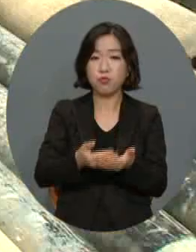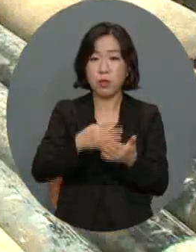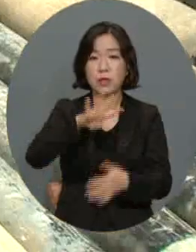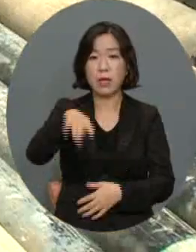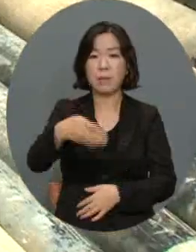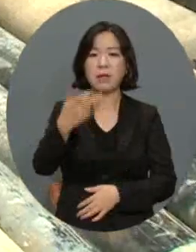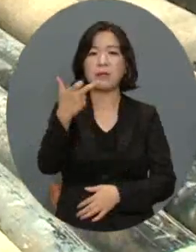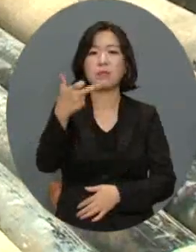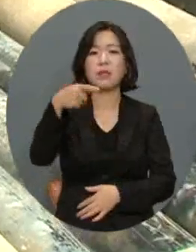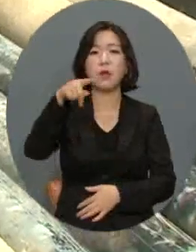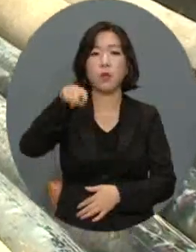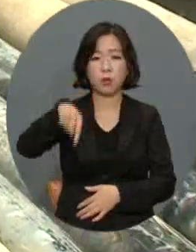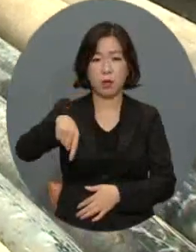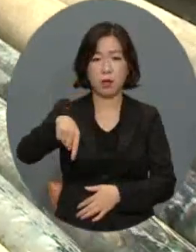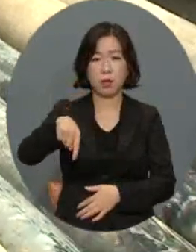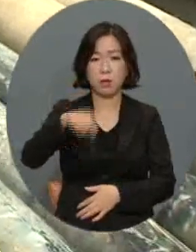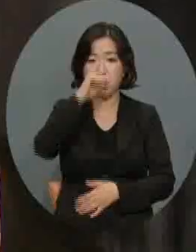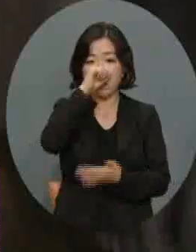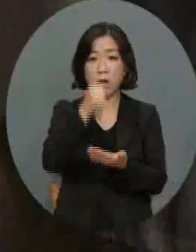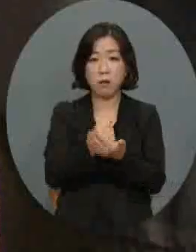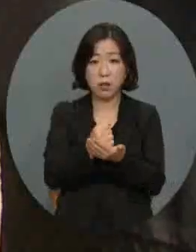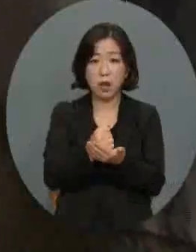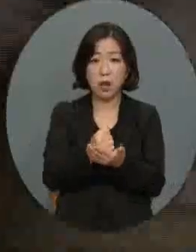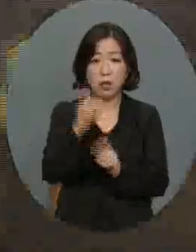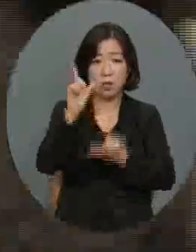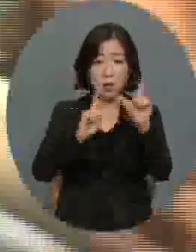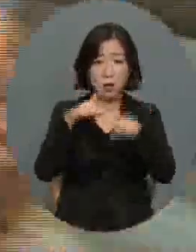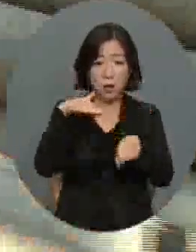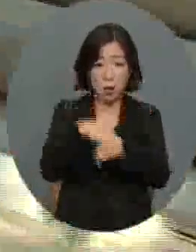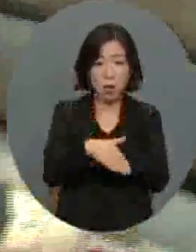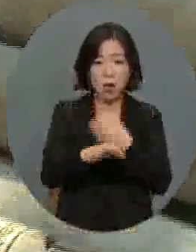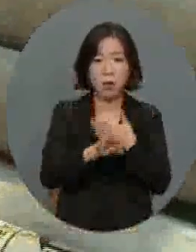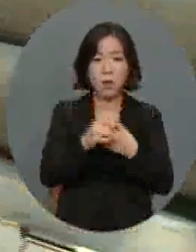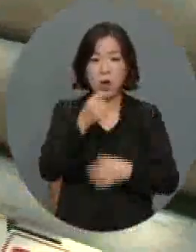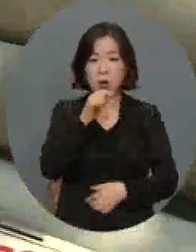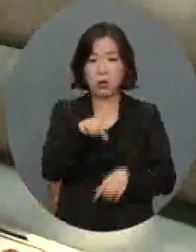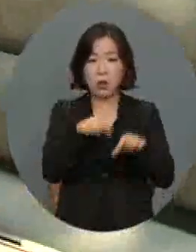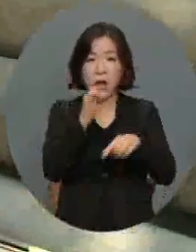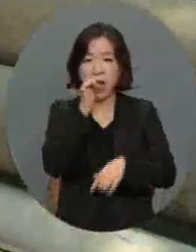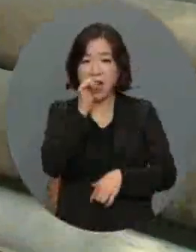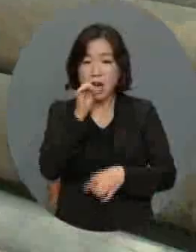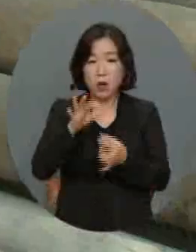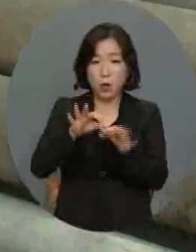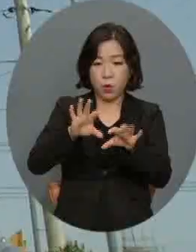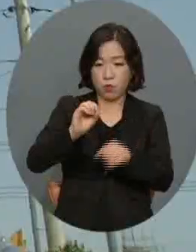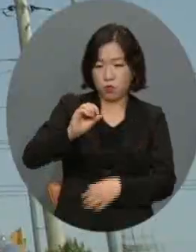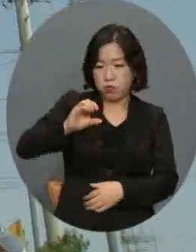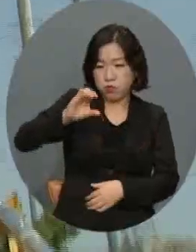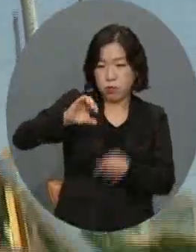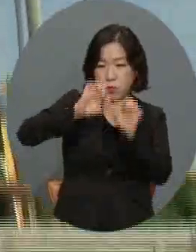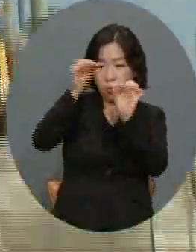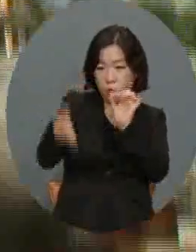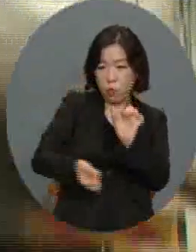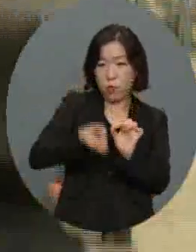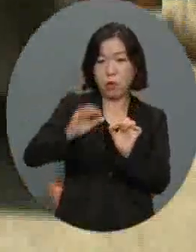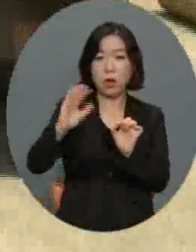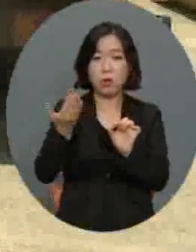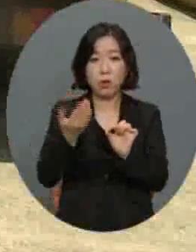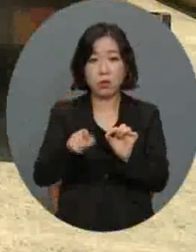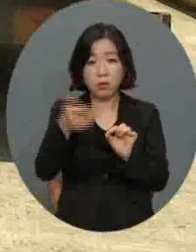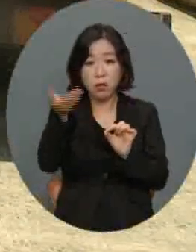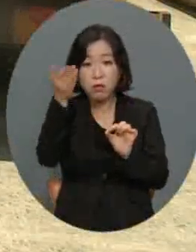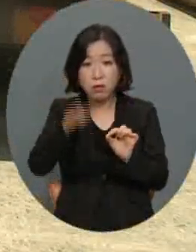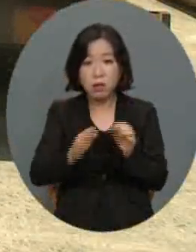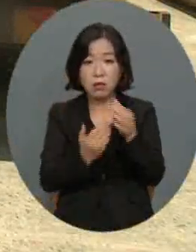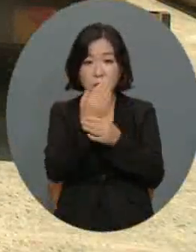417kg. 정상적인 작업 방식대로라면 굵은 와이어와 쇠 고리를 걸어 들어올려야 합니다. 하지만 사고 당시 사용된